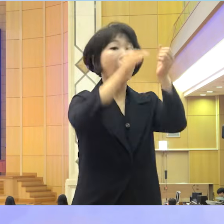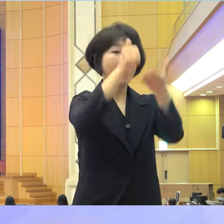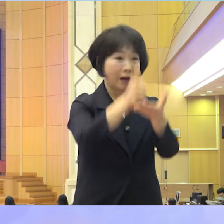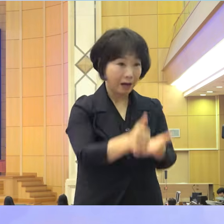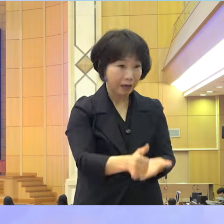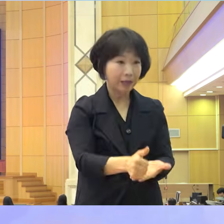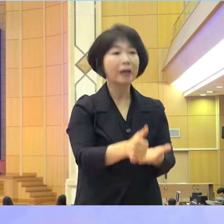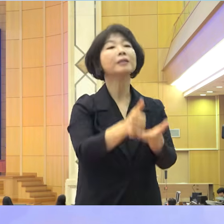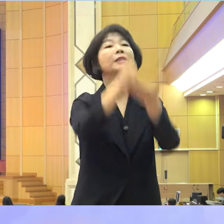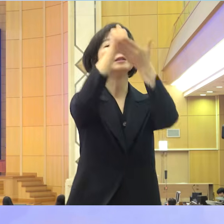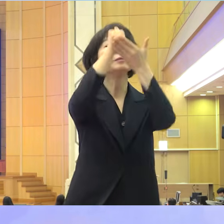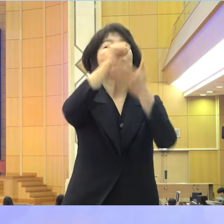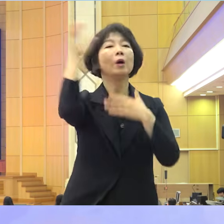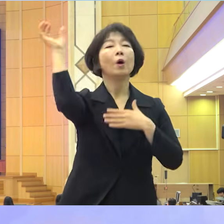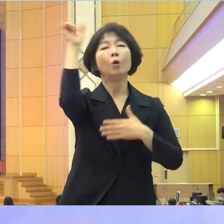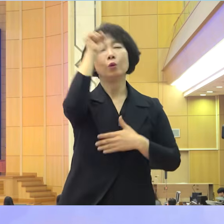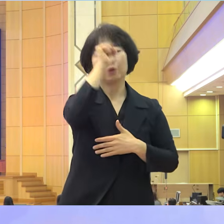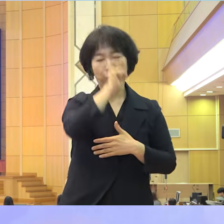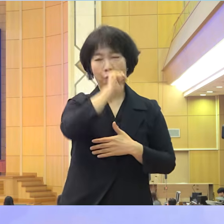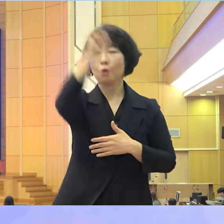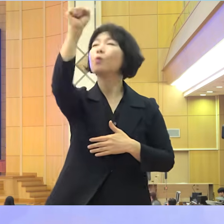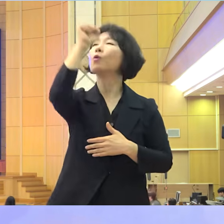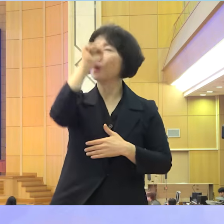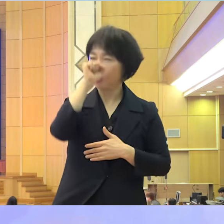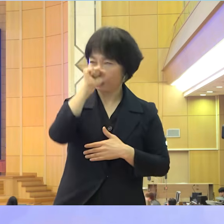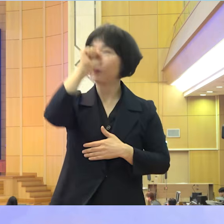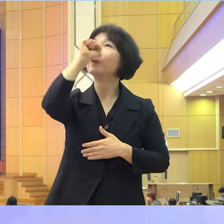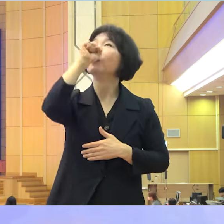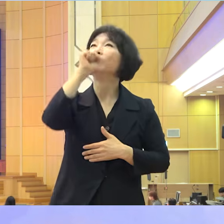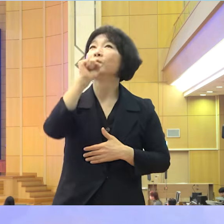좋으신 하나님,